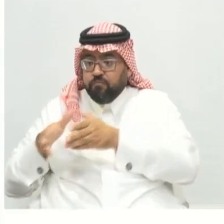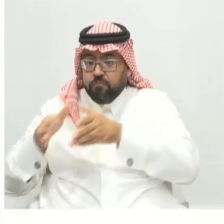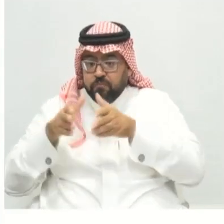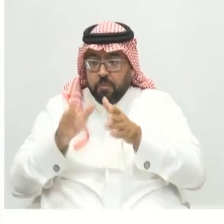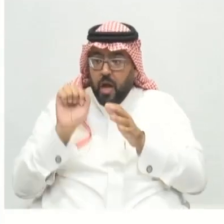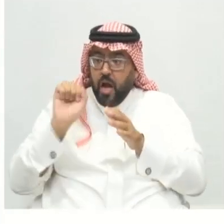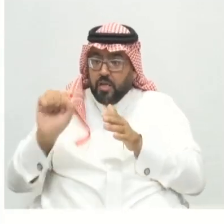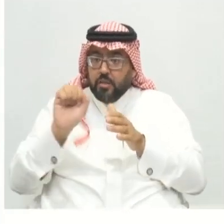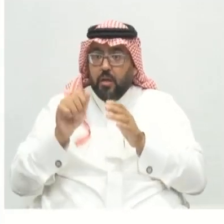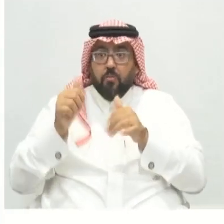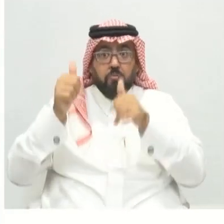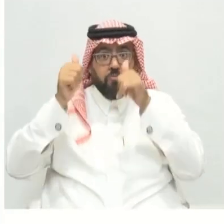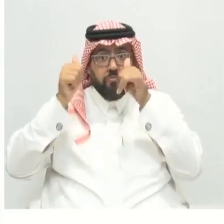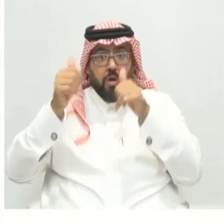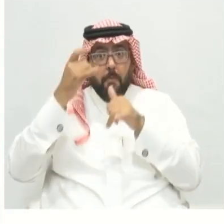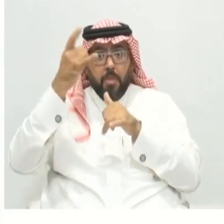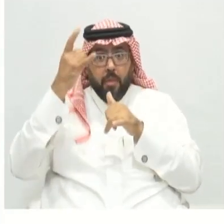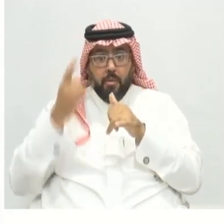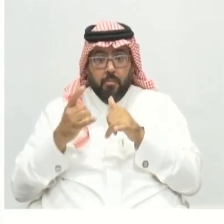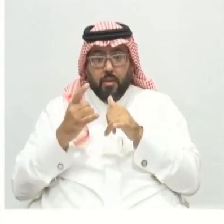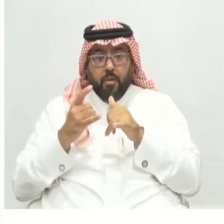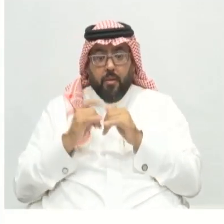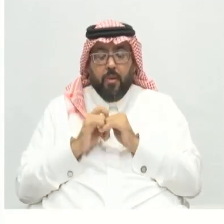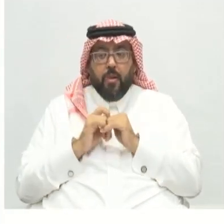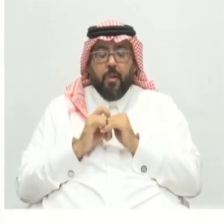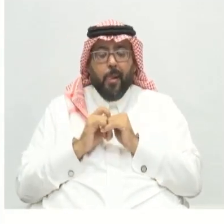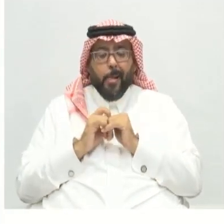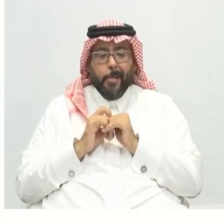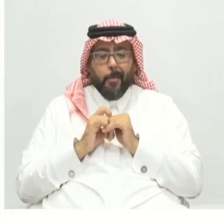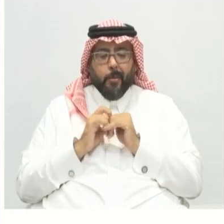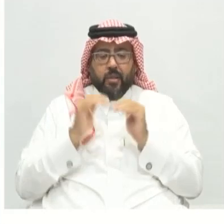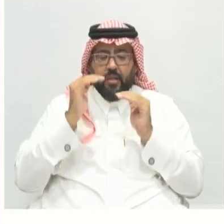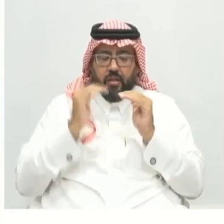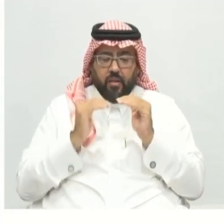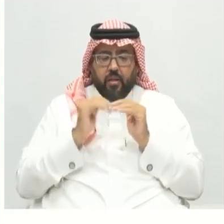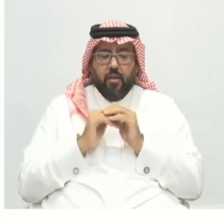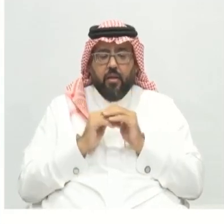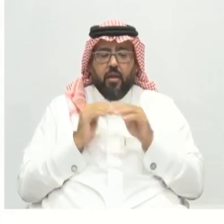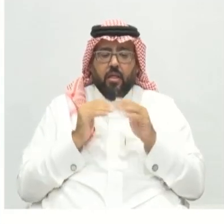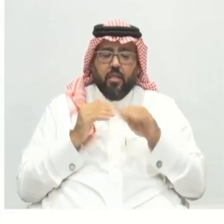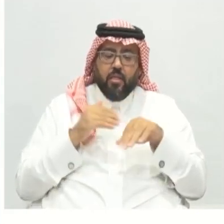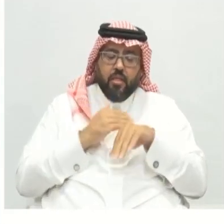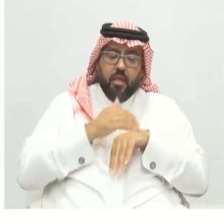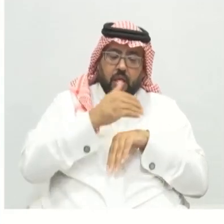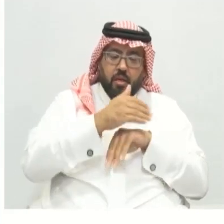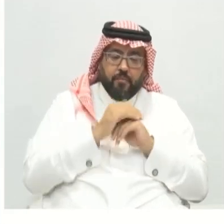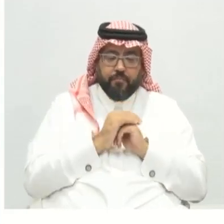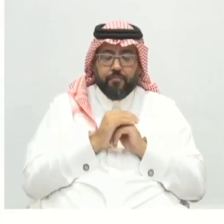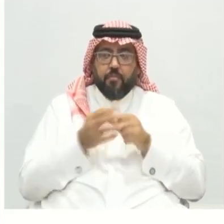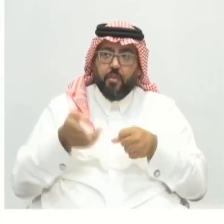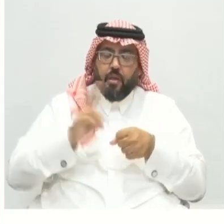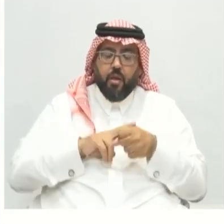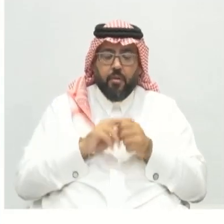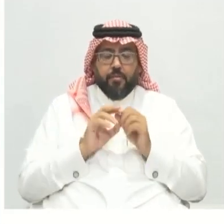وتخصيصها بكفاءه مما يقلل من احتماليه تاخير التنفيذ واعاده